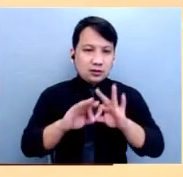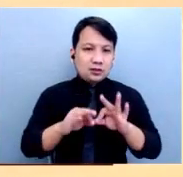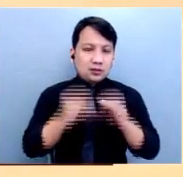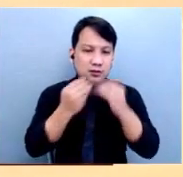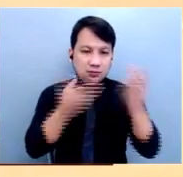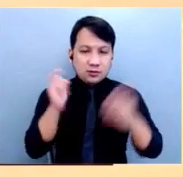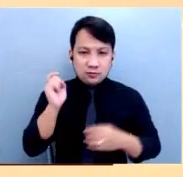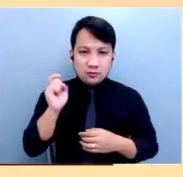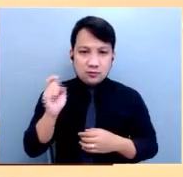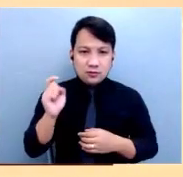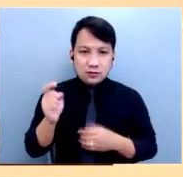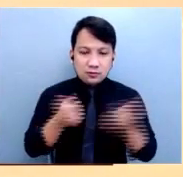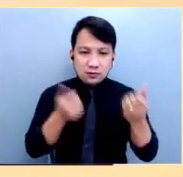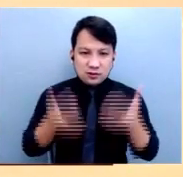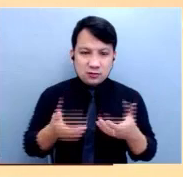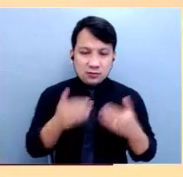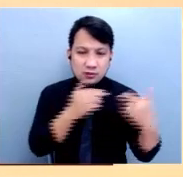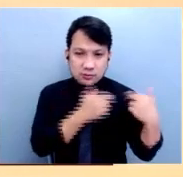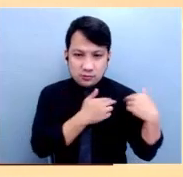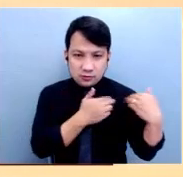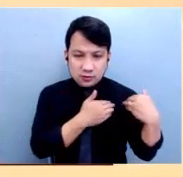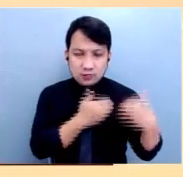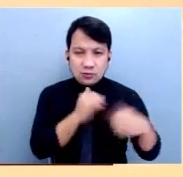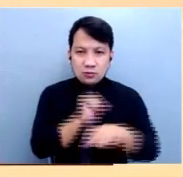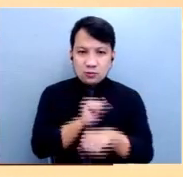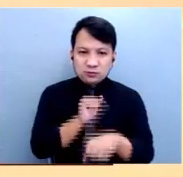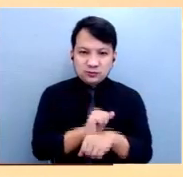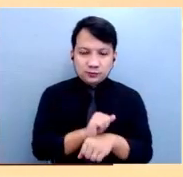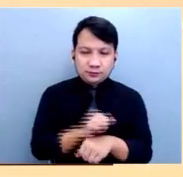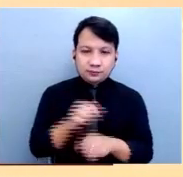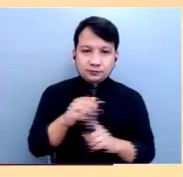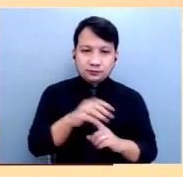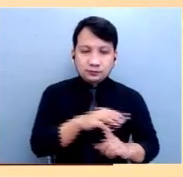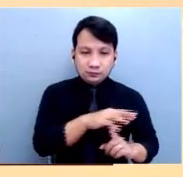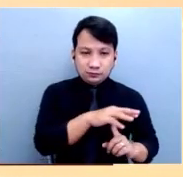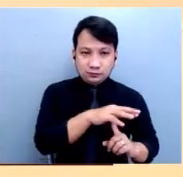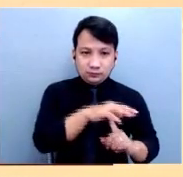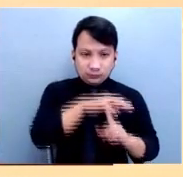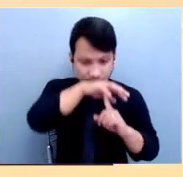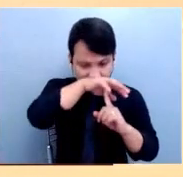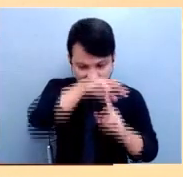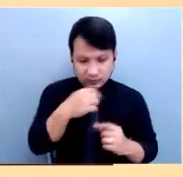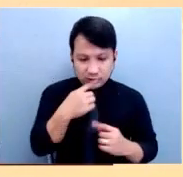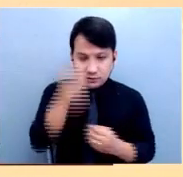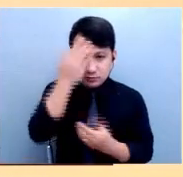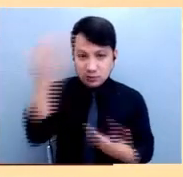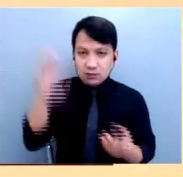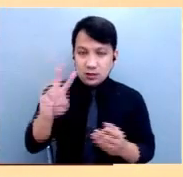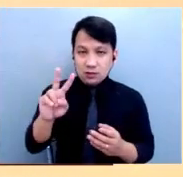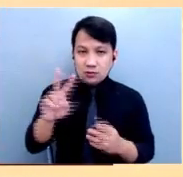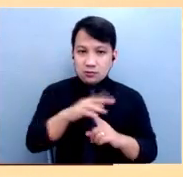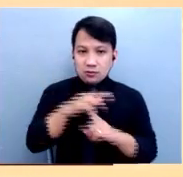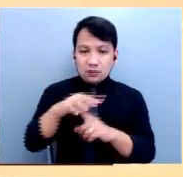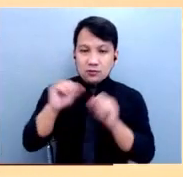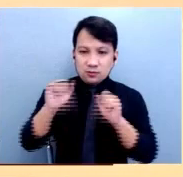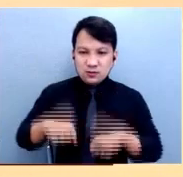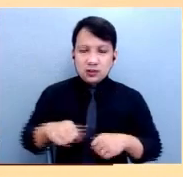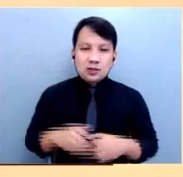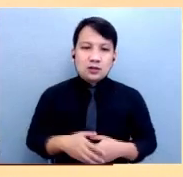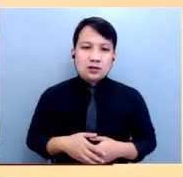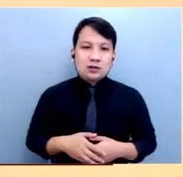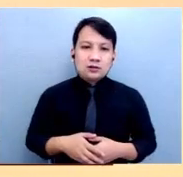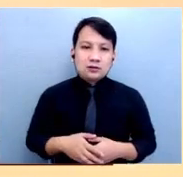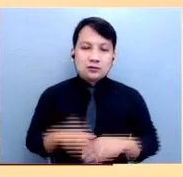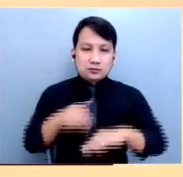for administrative duty. So yung air unit natin said na sir, yung dalawang chopper is available for disposal ng